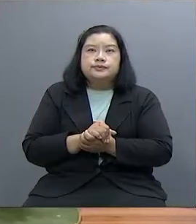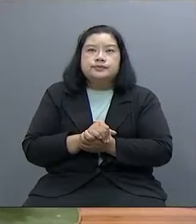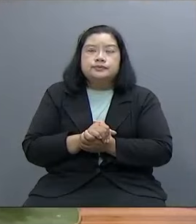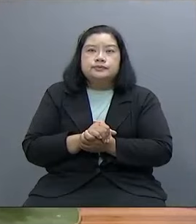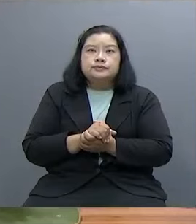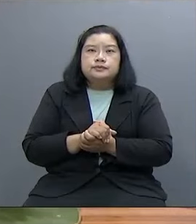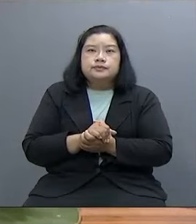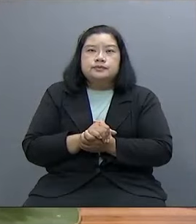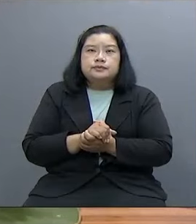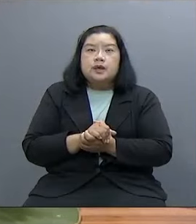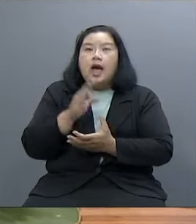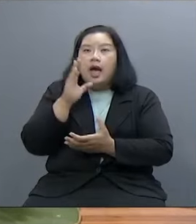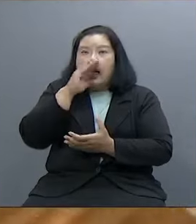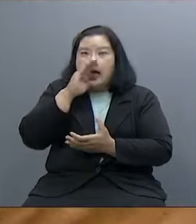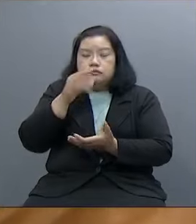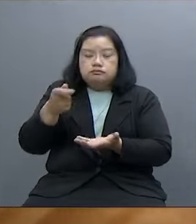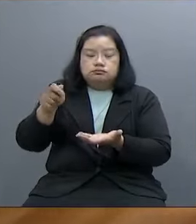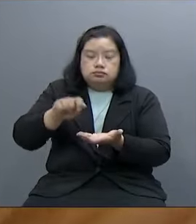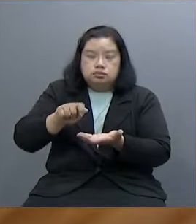พริกไทย1ช้อนชาค่ะ